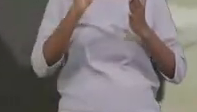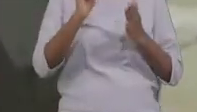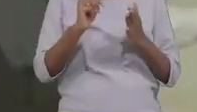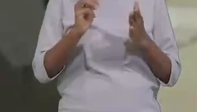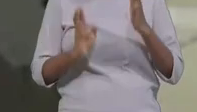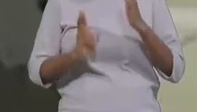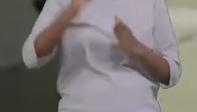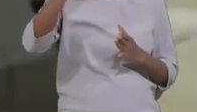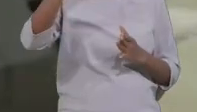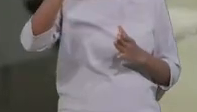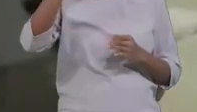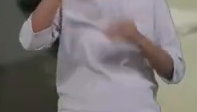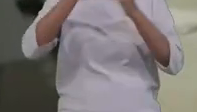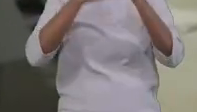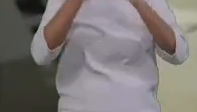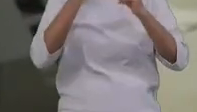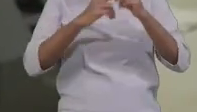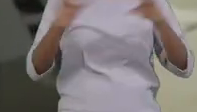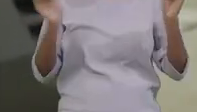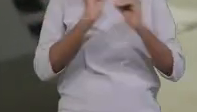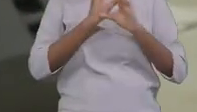Tu les as suscités.